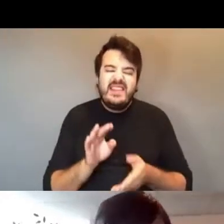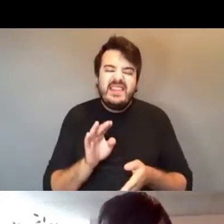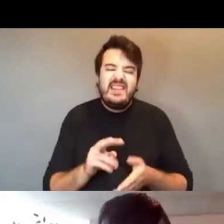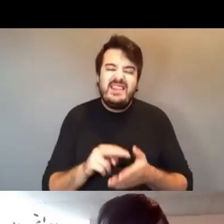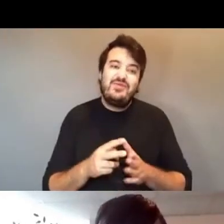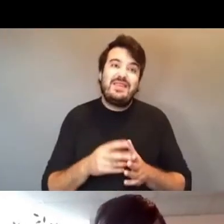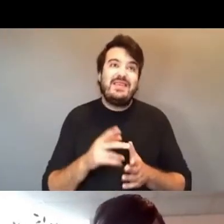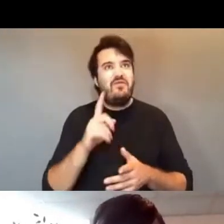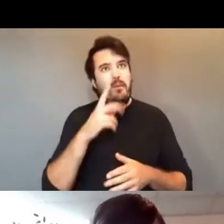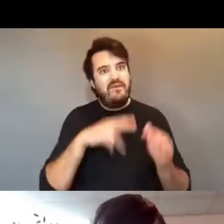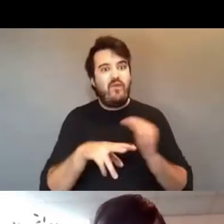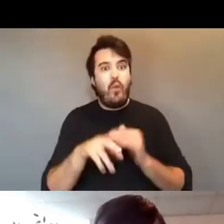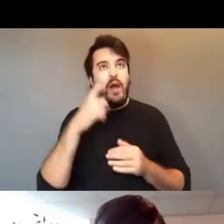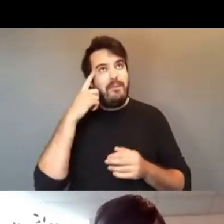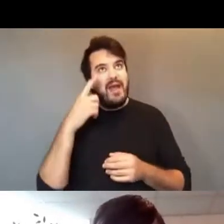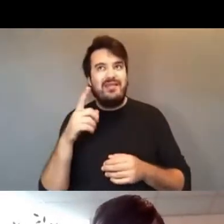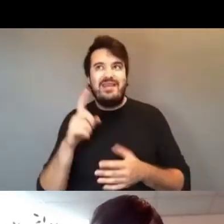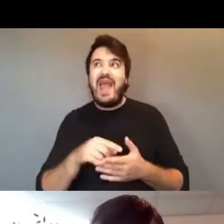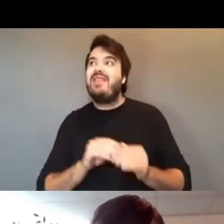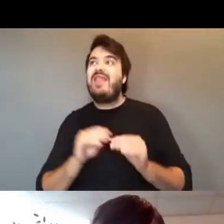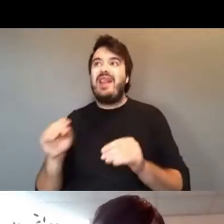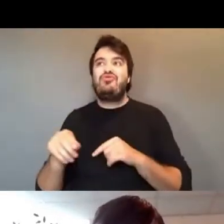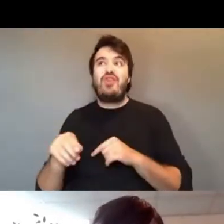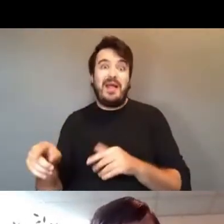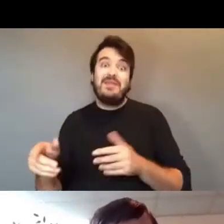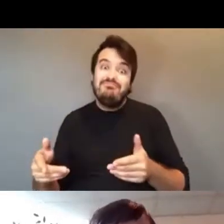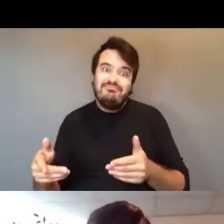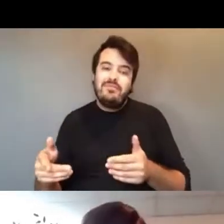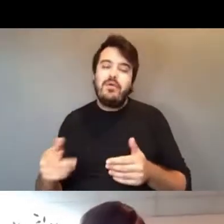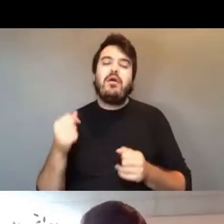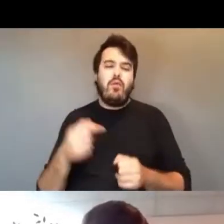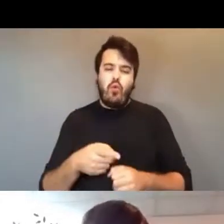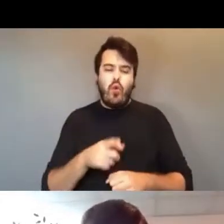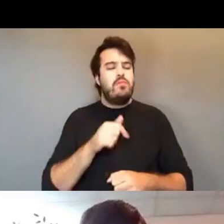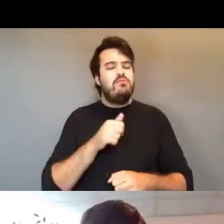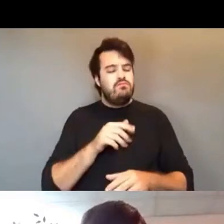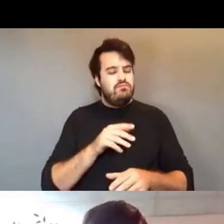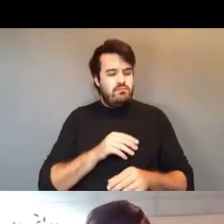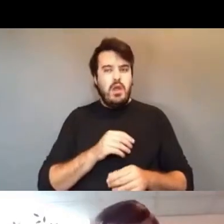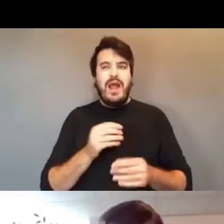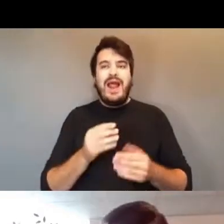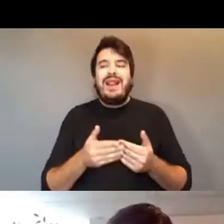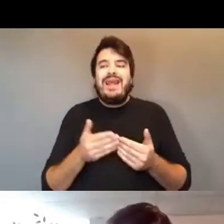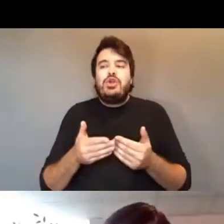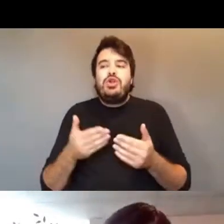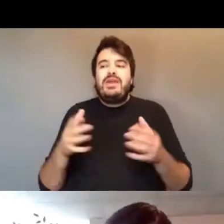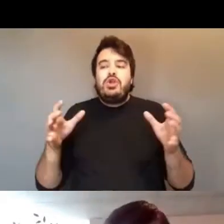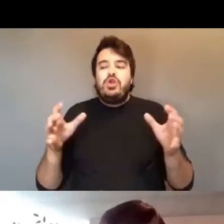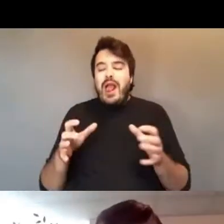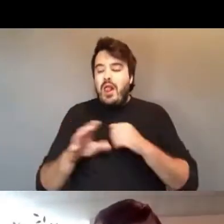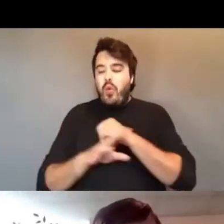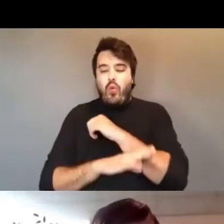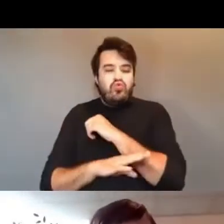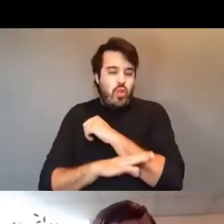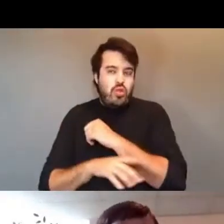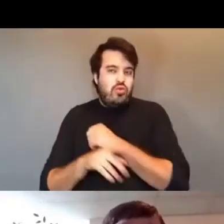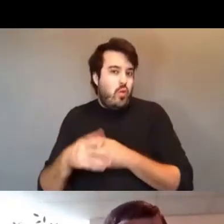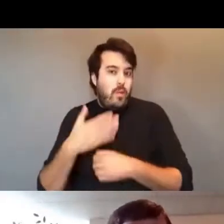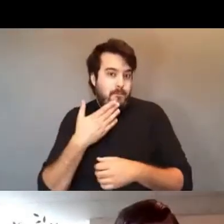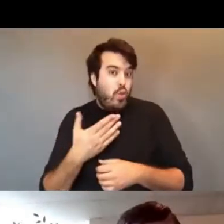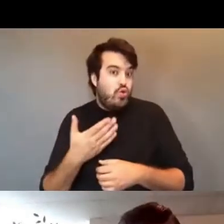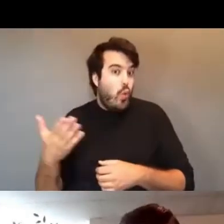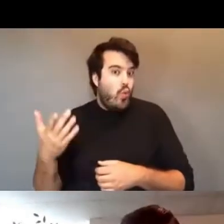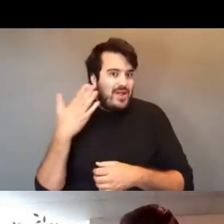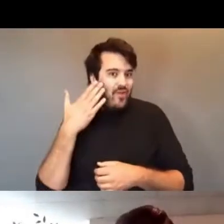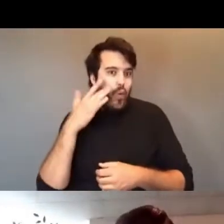au jardin. Et elle peut tolérer de légers gels d'automne. Alors ça, c'est une bonne chose à savoir parce